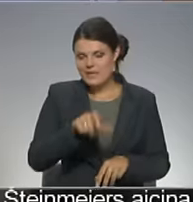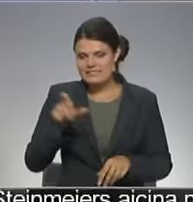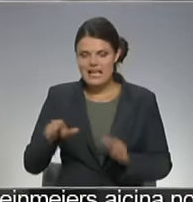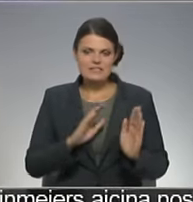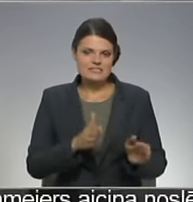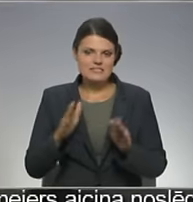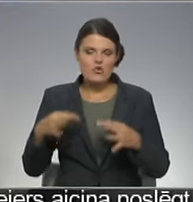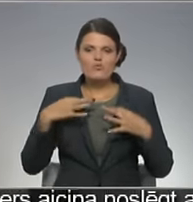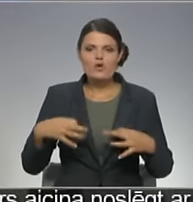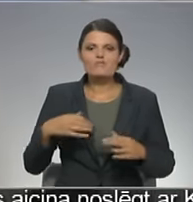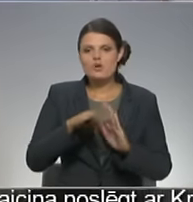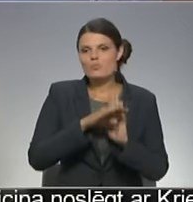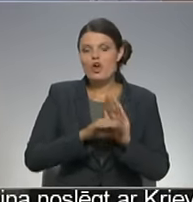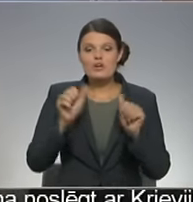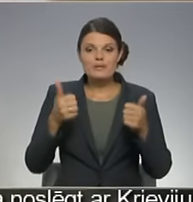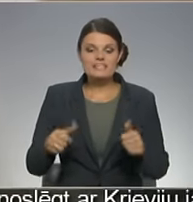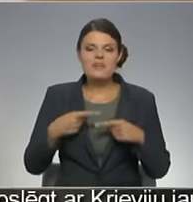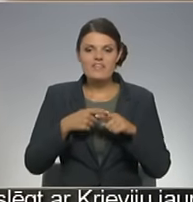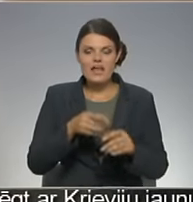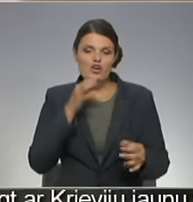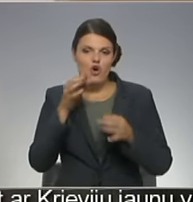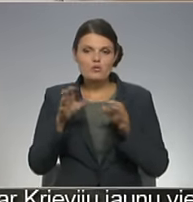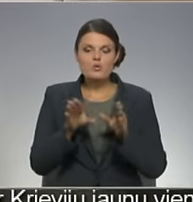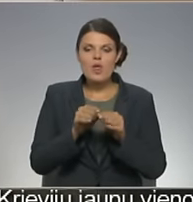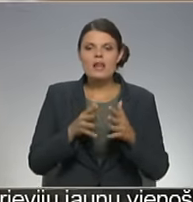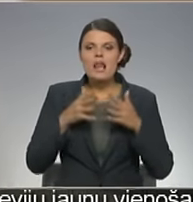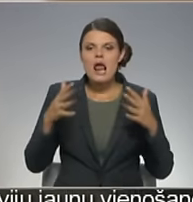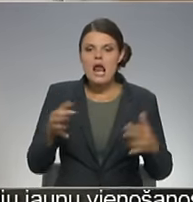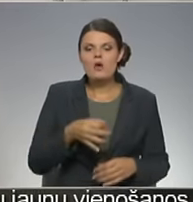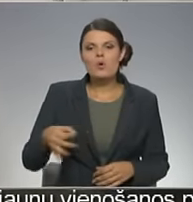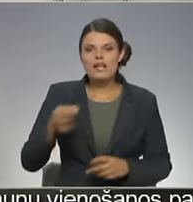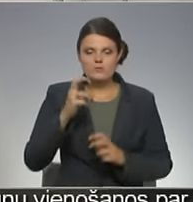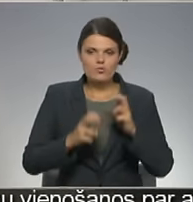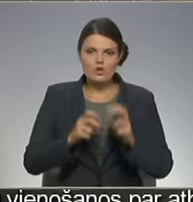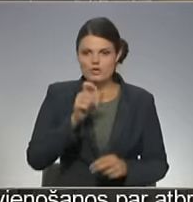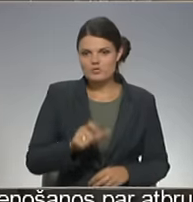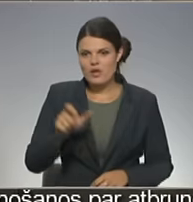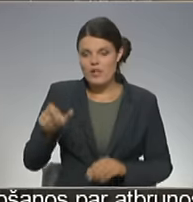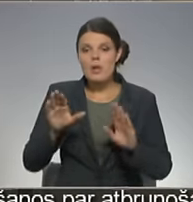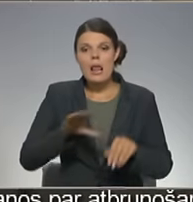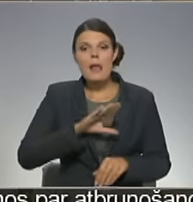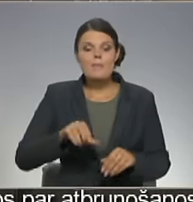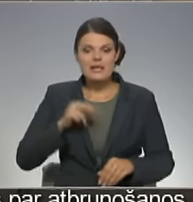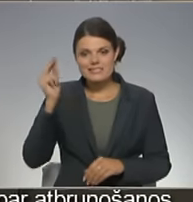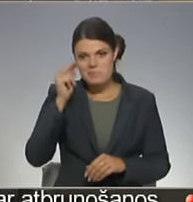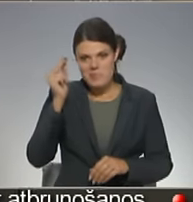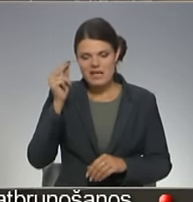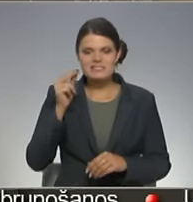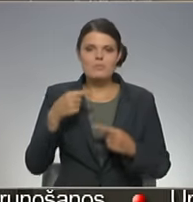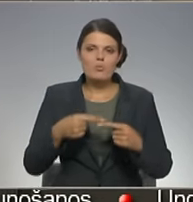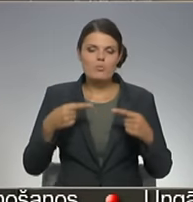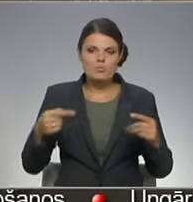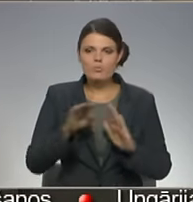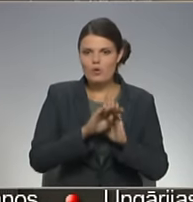sagatavotu. Profesionālo programmu izveidē tehnikums konsultējas arī ar lielākajiem reģiona ražotājiem, lai pēc mācību programmas apguvas